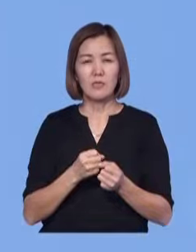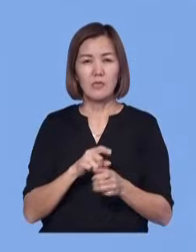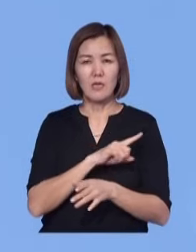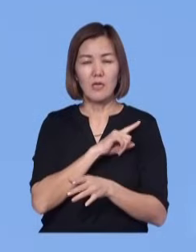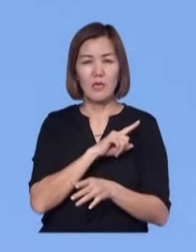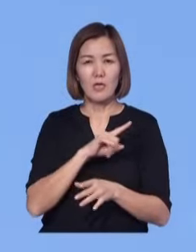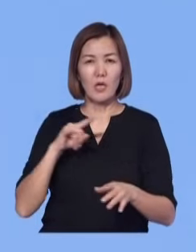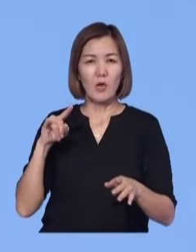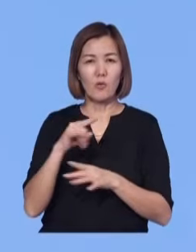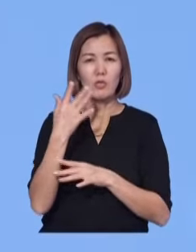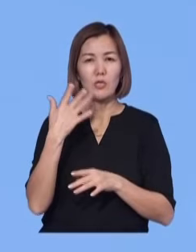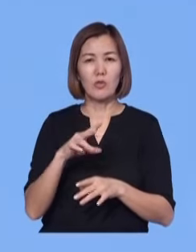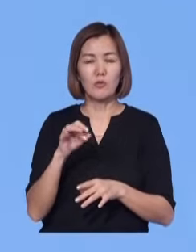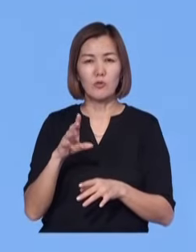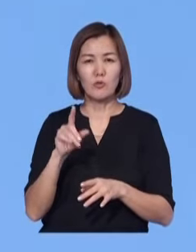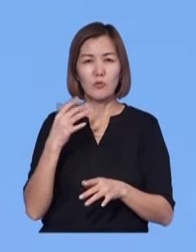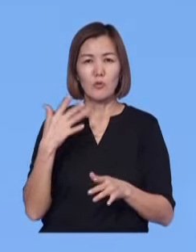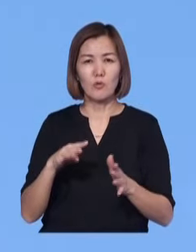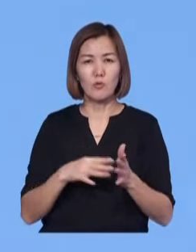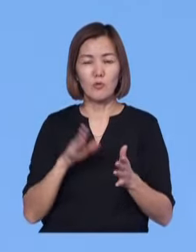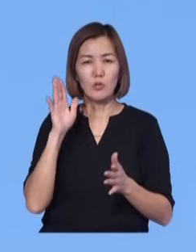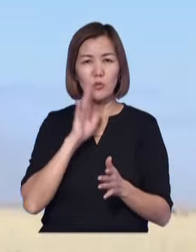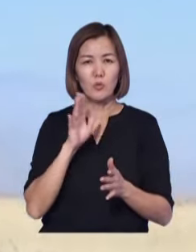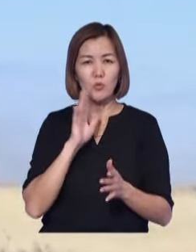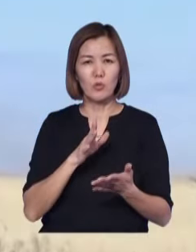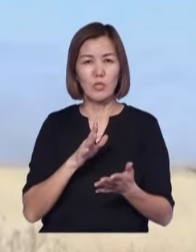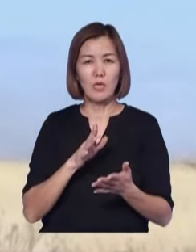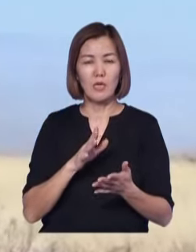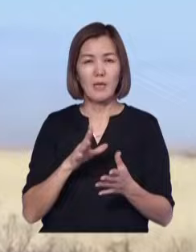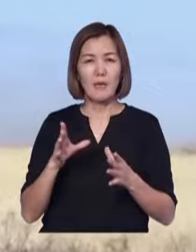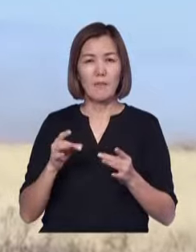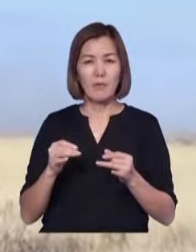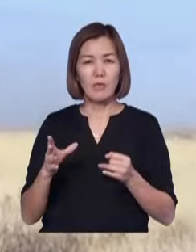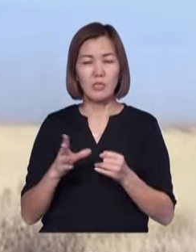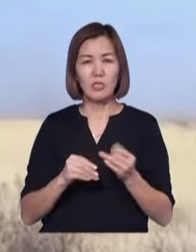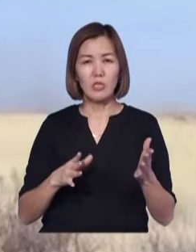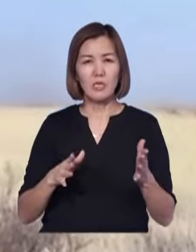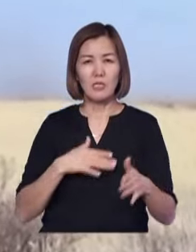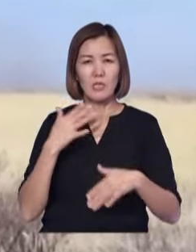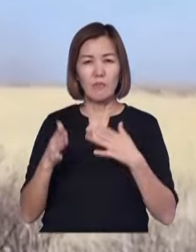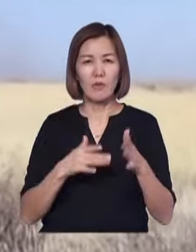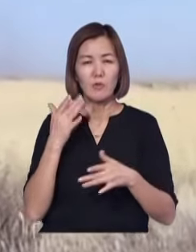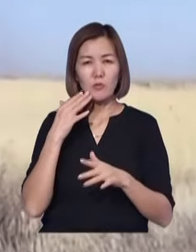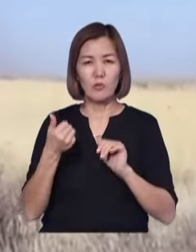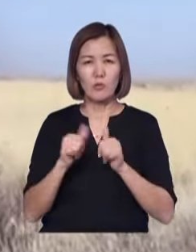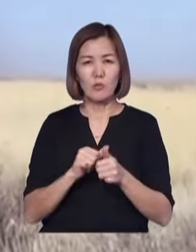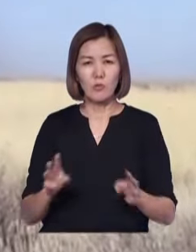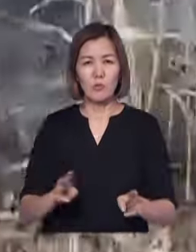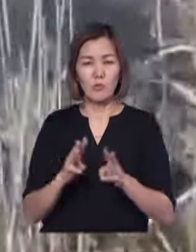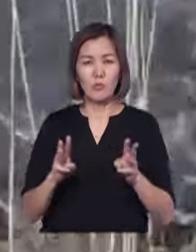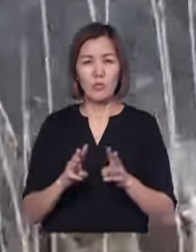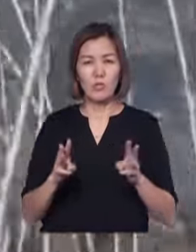әуеден 53 рет 159 тонна су төкті. Мамандары батпақты жерлер мен жел бағытының үнемі өзгеру өрт